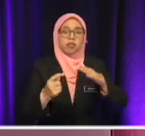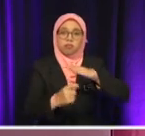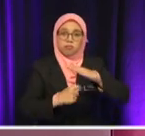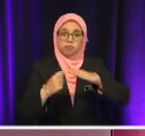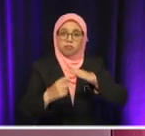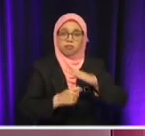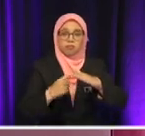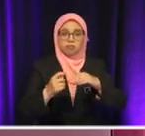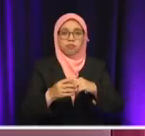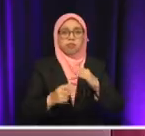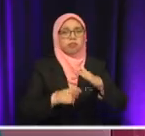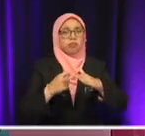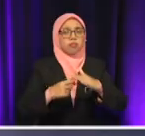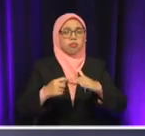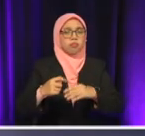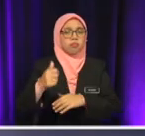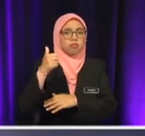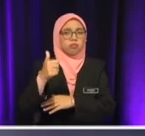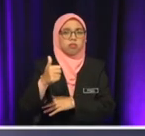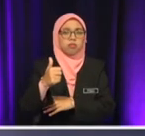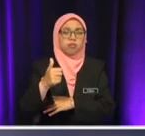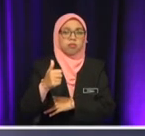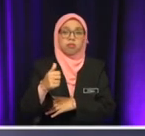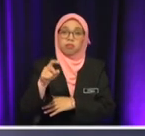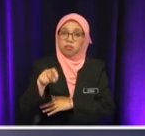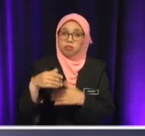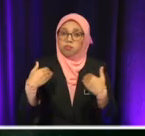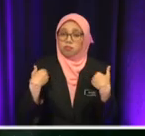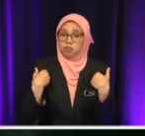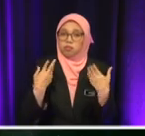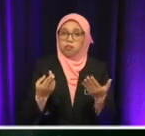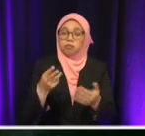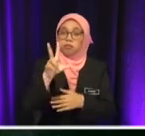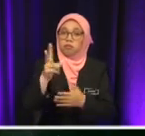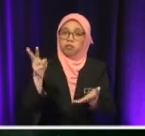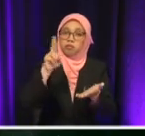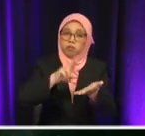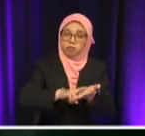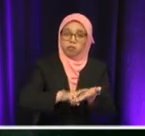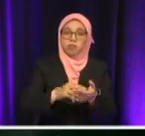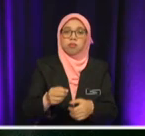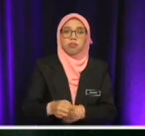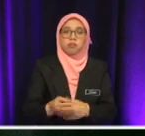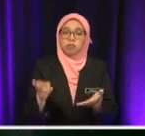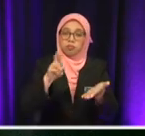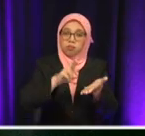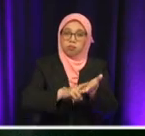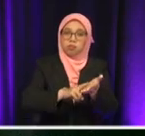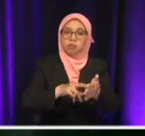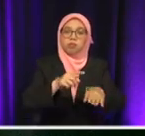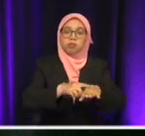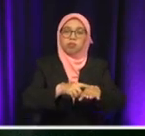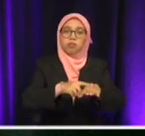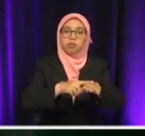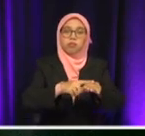yang efisien, dia mesti ada sekurang-kurangnya tiga rekod ini, iaitu rekod kaki tangan, rekod pengurusan dan